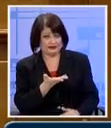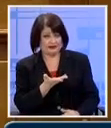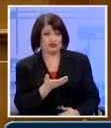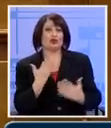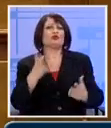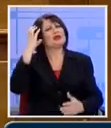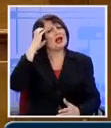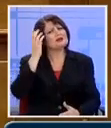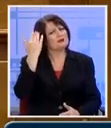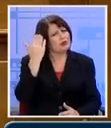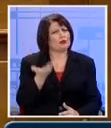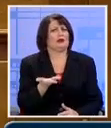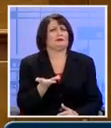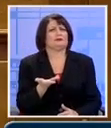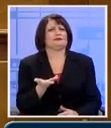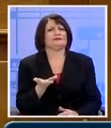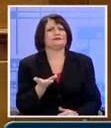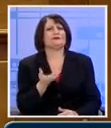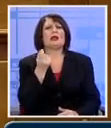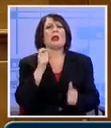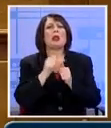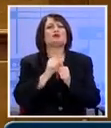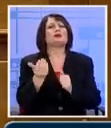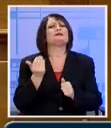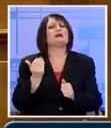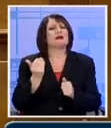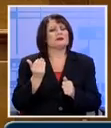Όμως ας θυμηθούμε, λίγους μήνες πριν,